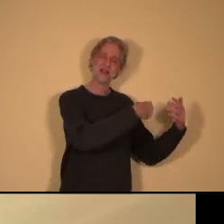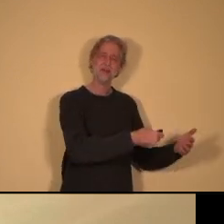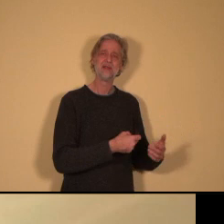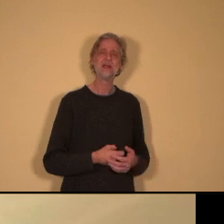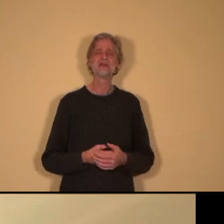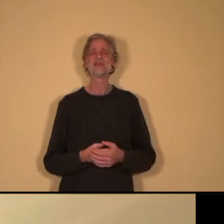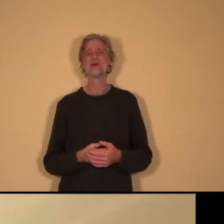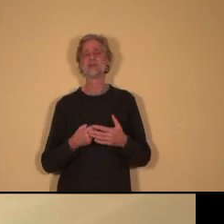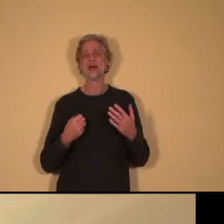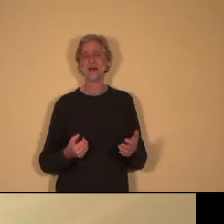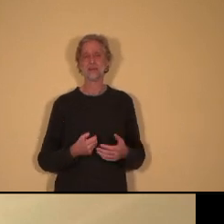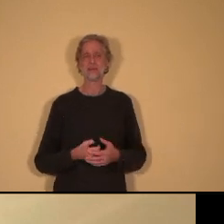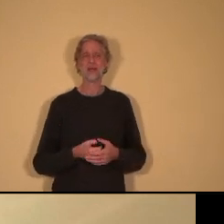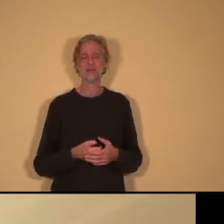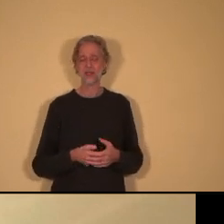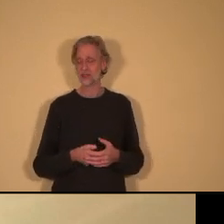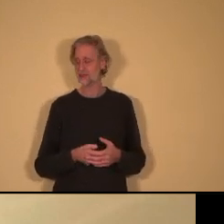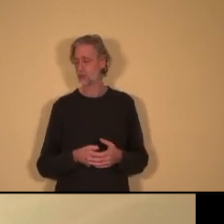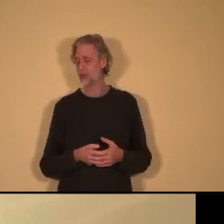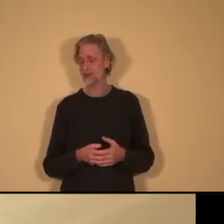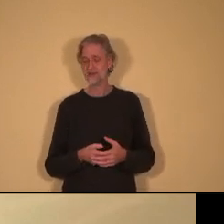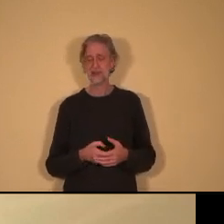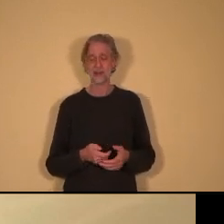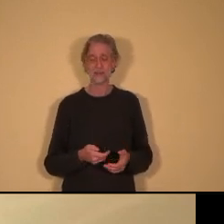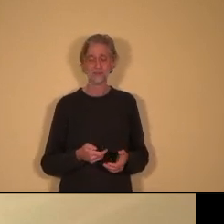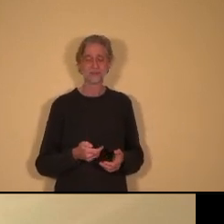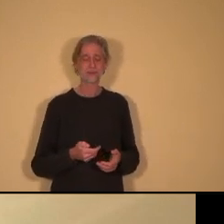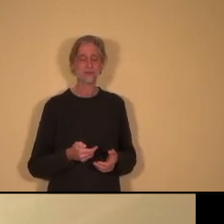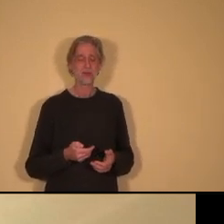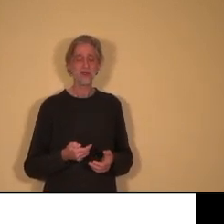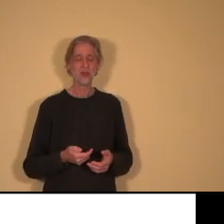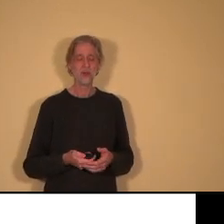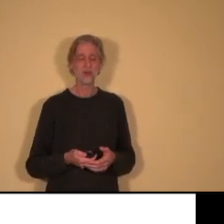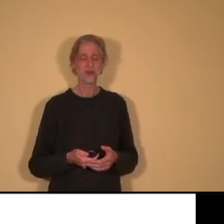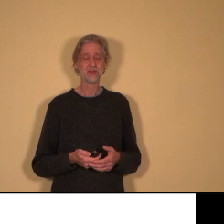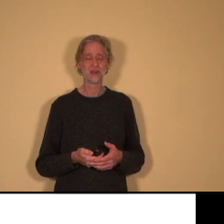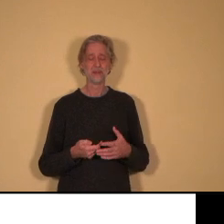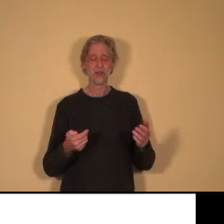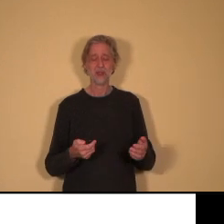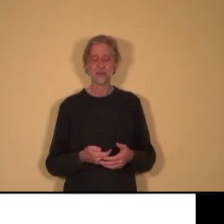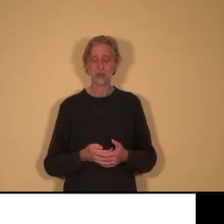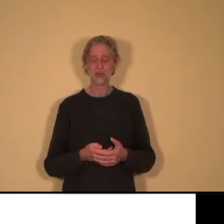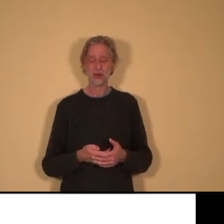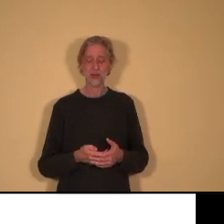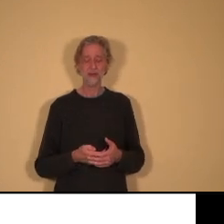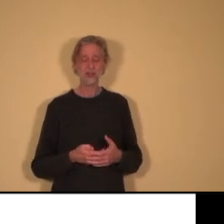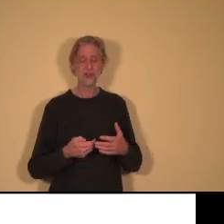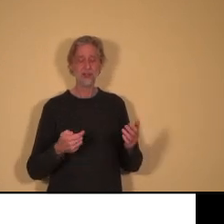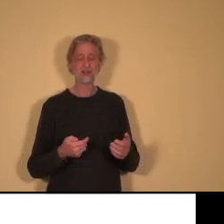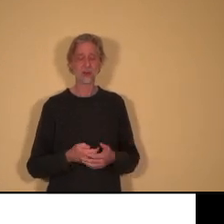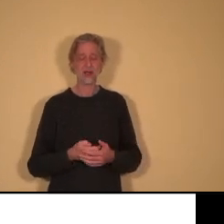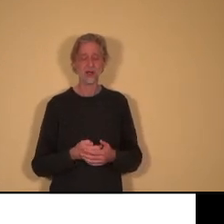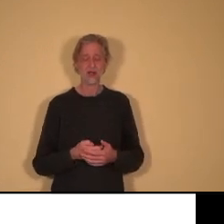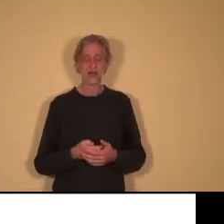bereits emittiertes CO2 der Atmosphäre wieder zu entziehen. Und wozu brauchen wir die?